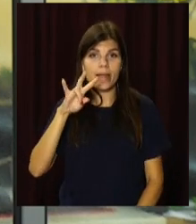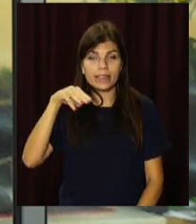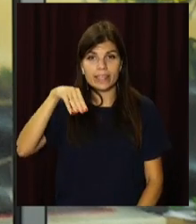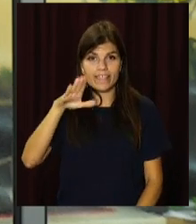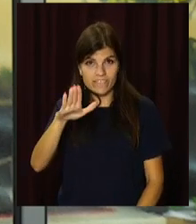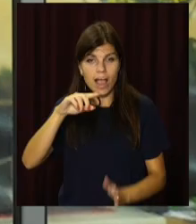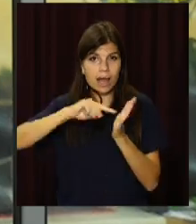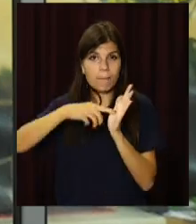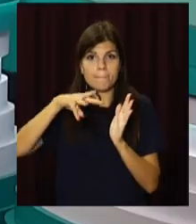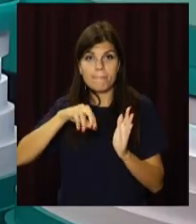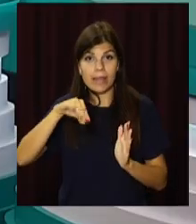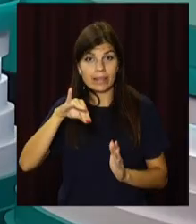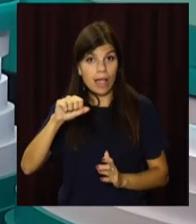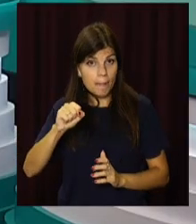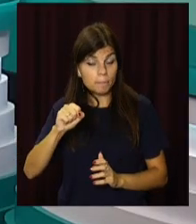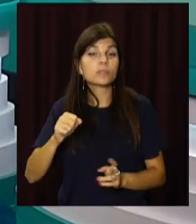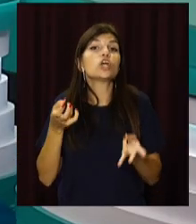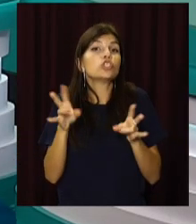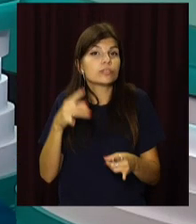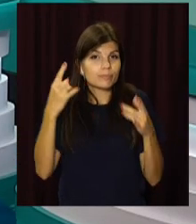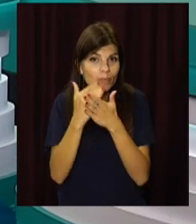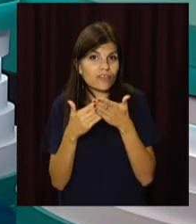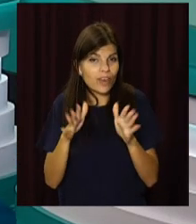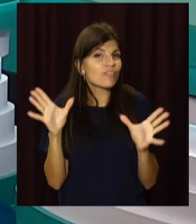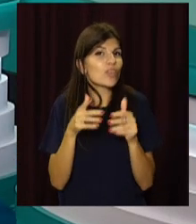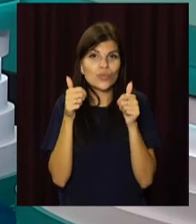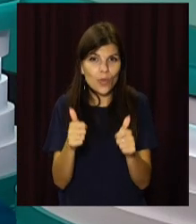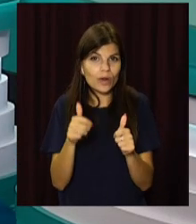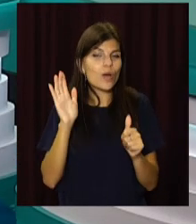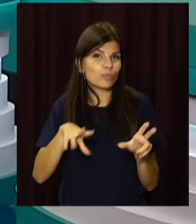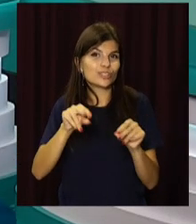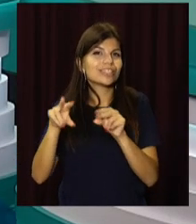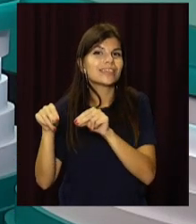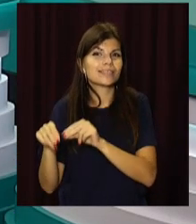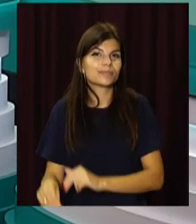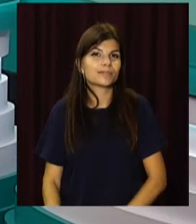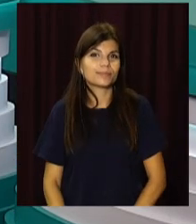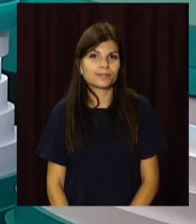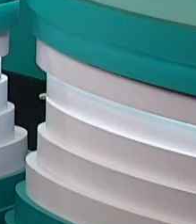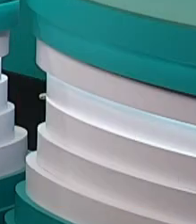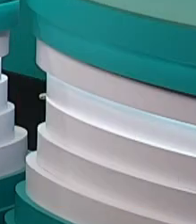opentv.media. Залишайтесь відкритим, на все добре і нехай щастить!